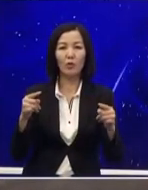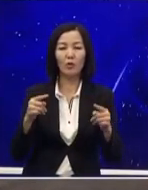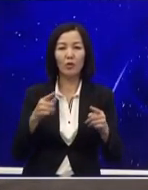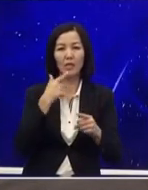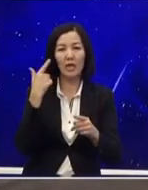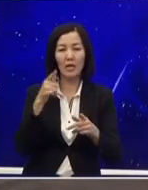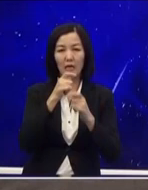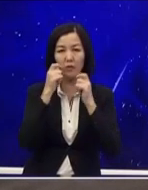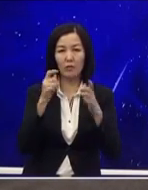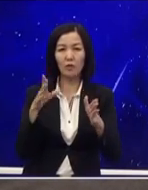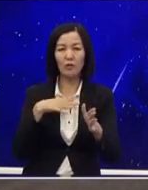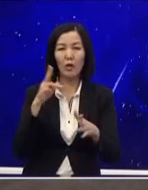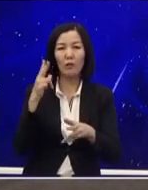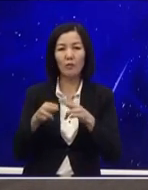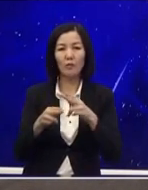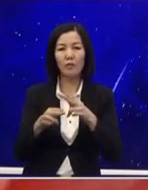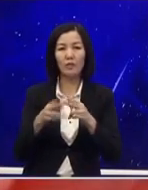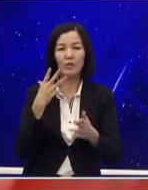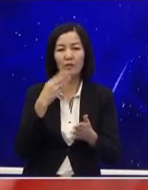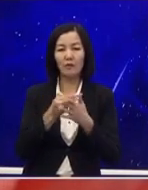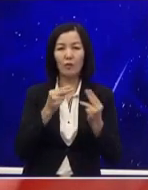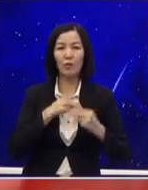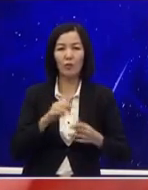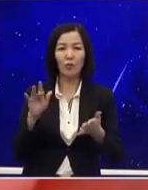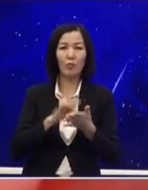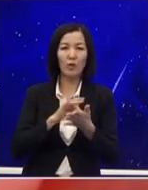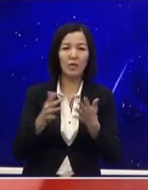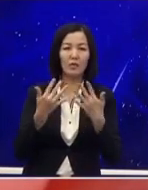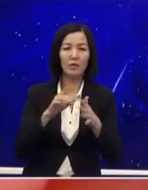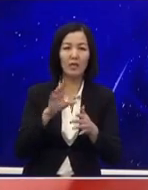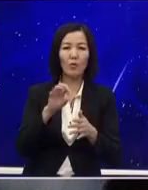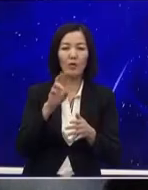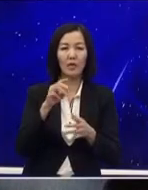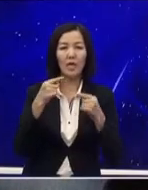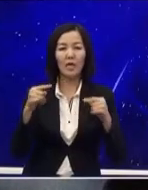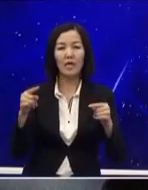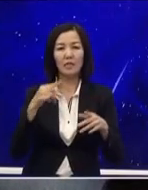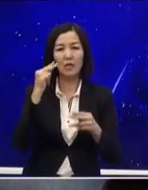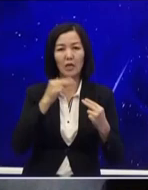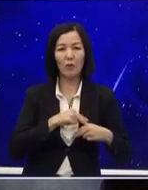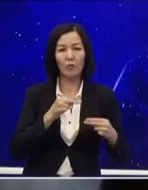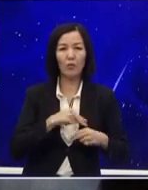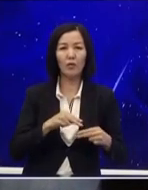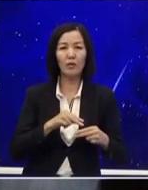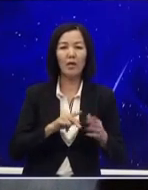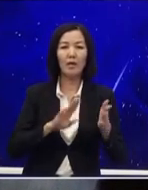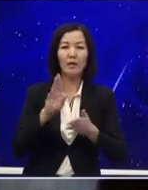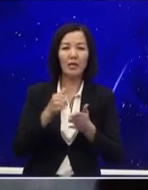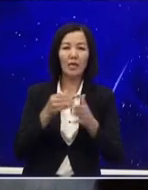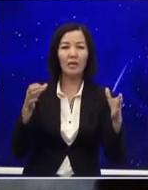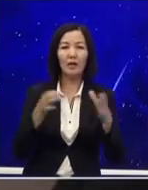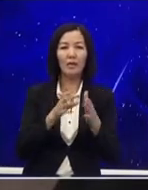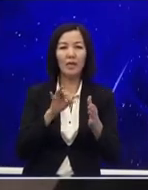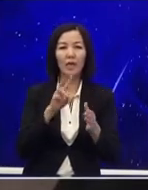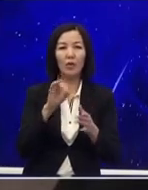наград. После окончания войны начал свою карьеру с бухгалтера в селе Отинай. В разные годы работал инструктором, начальником отдела